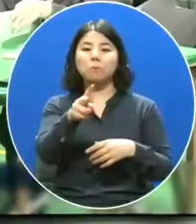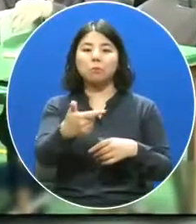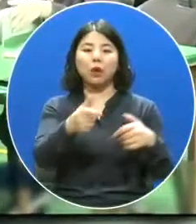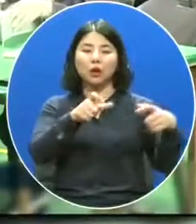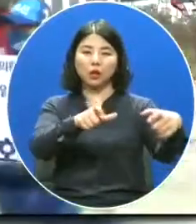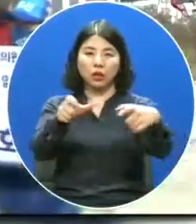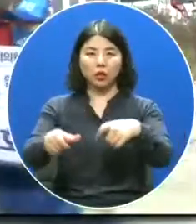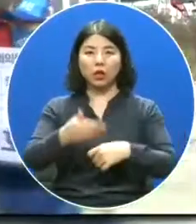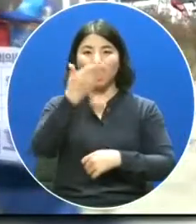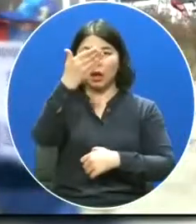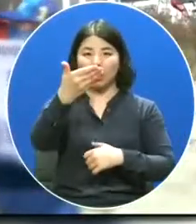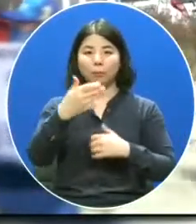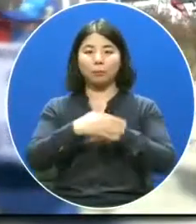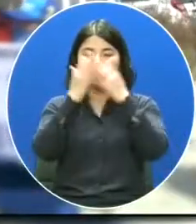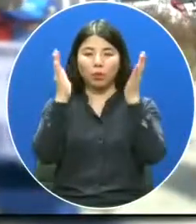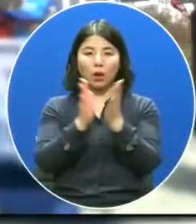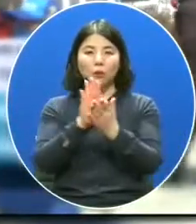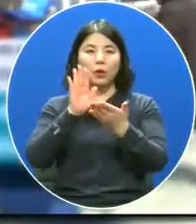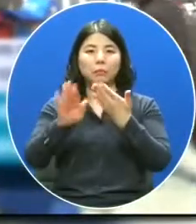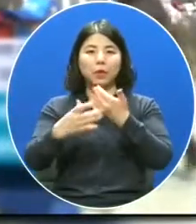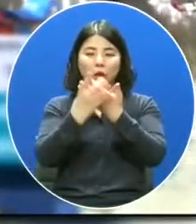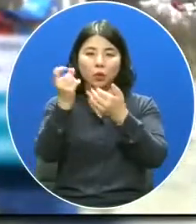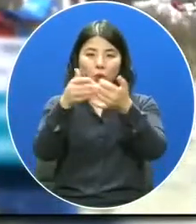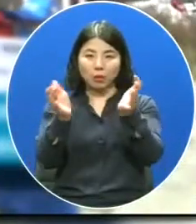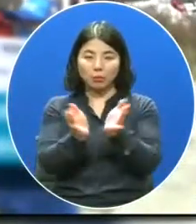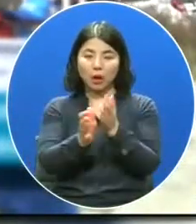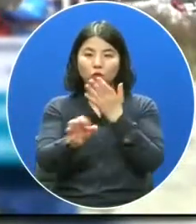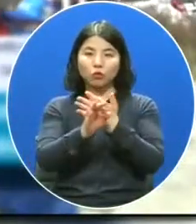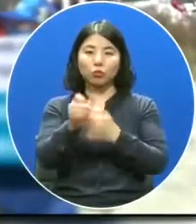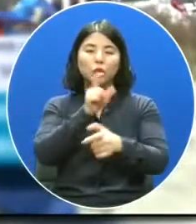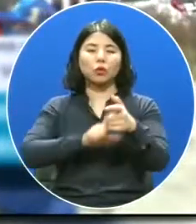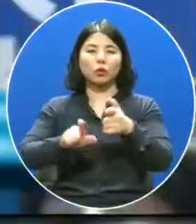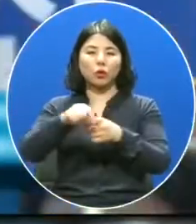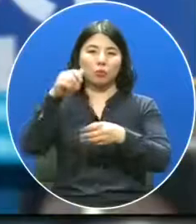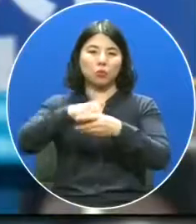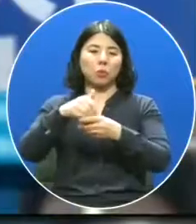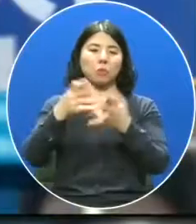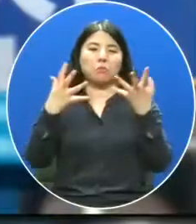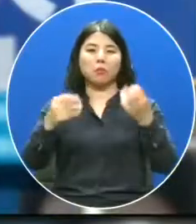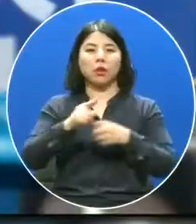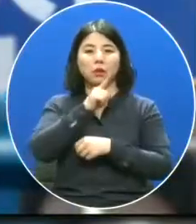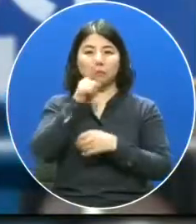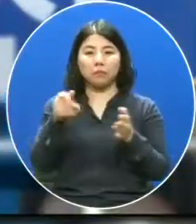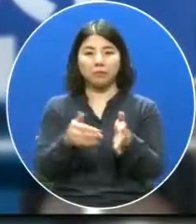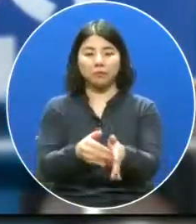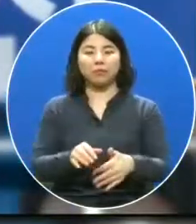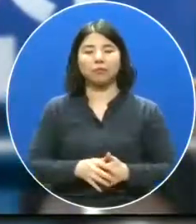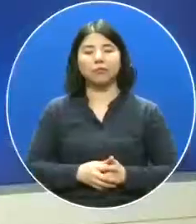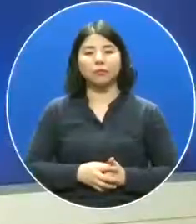지역은 9개로 모두 미래통합당 후보가 더 많은 표를 받았다고 합니다.